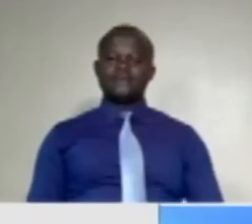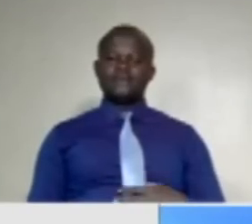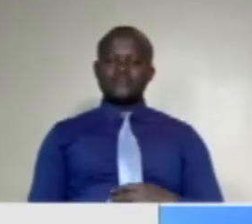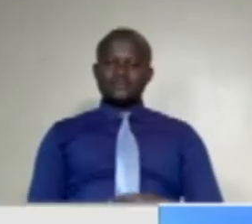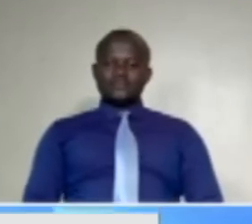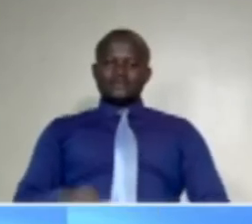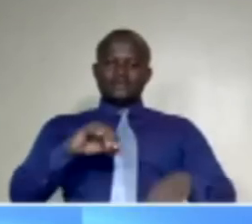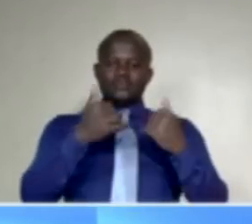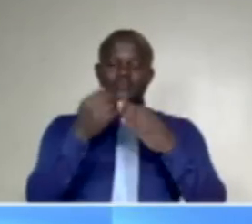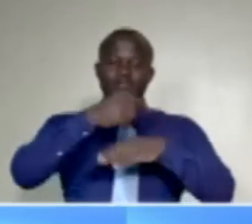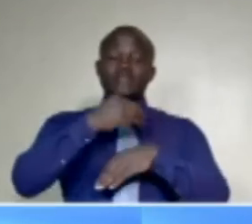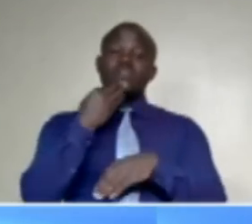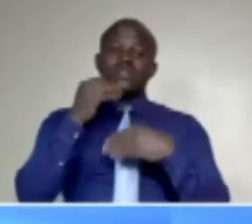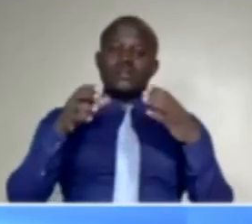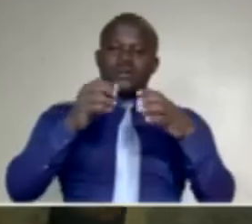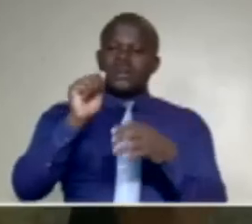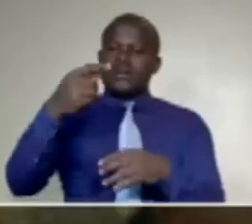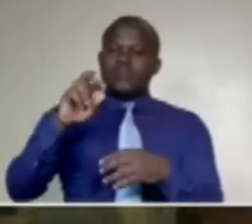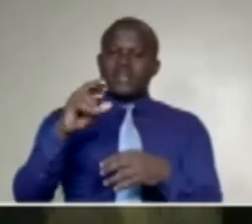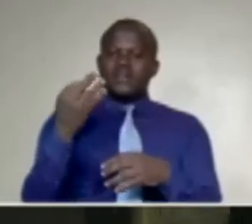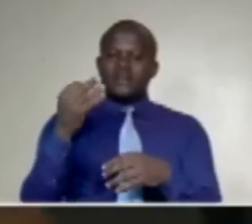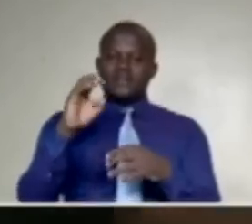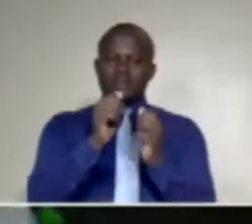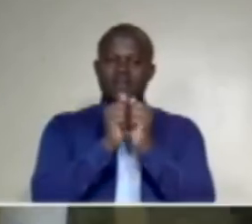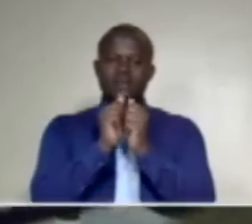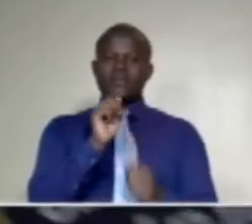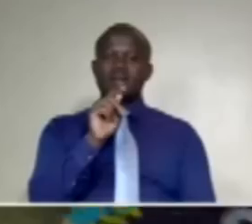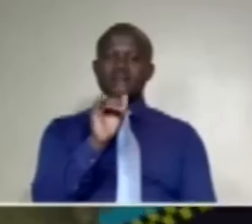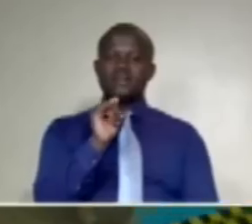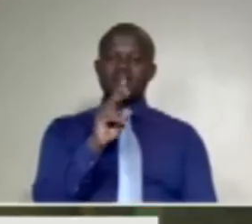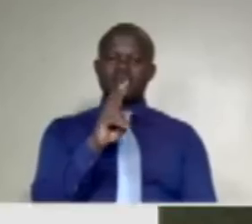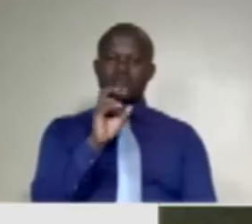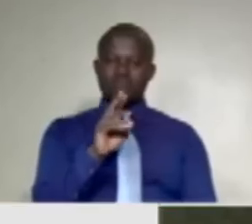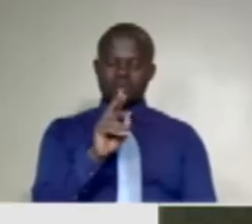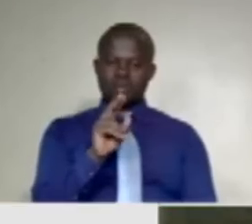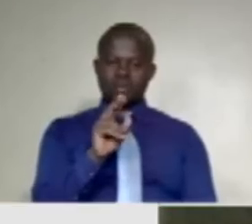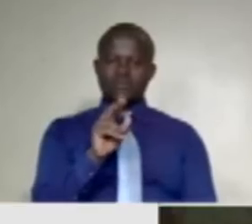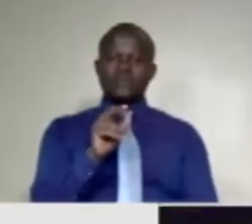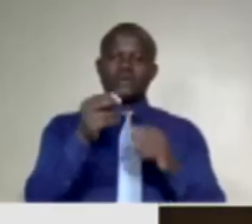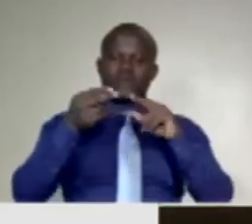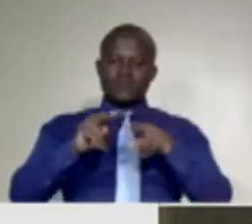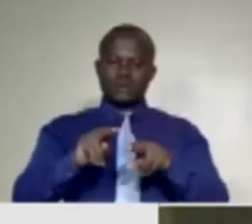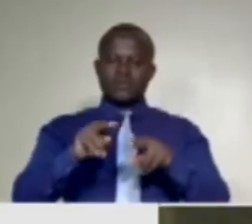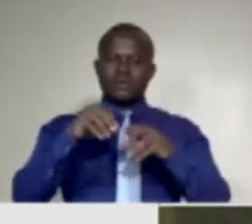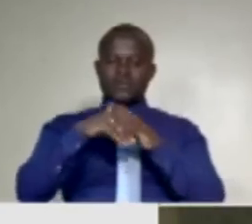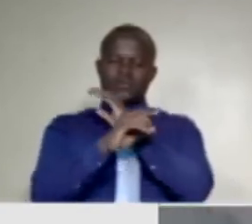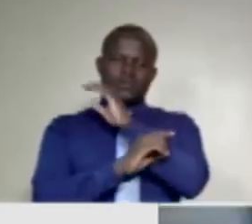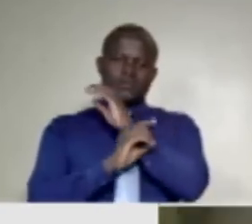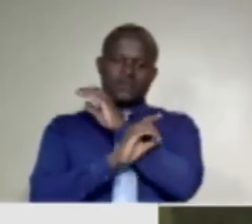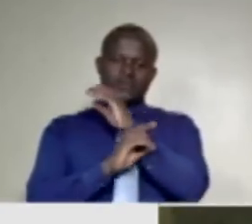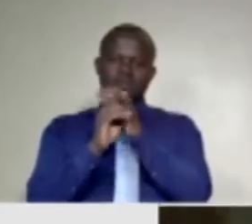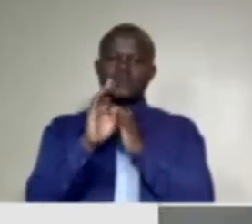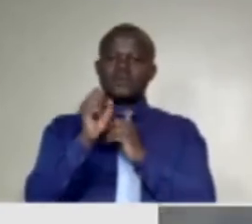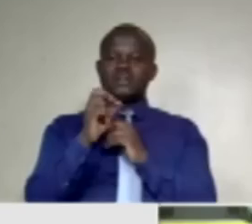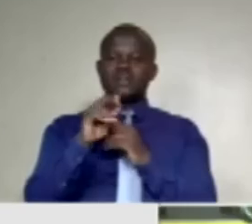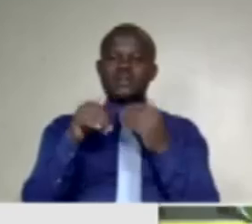Umukino wabaye kuri uyu wa gatatu ni uwahuje APR FC na Kiyovu Sport. Uyu mukino ukaba wabereye mu karere ka Bugesera.